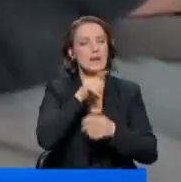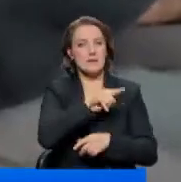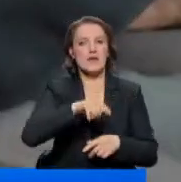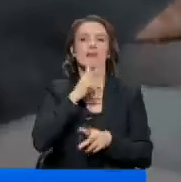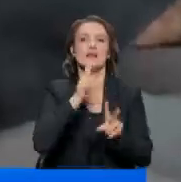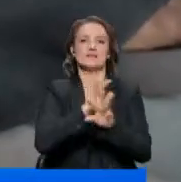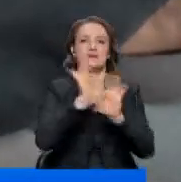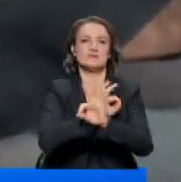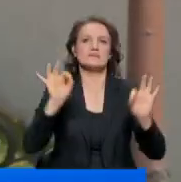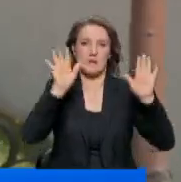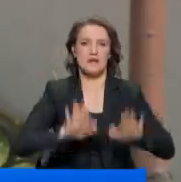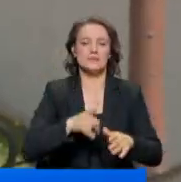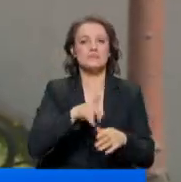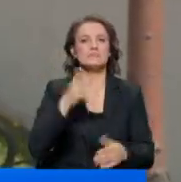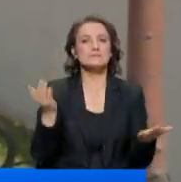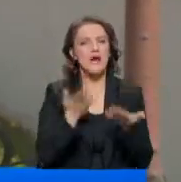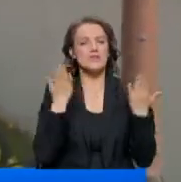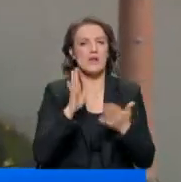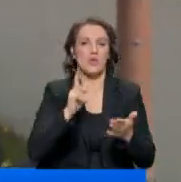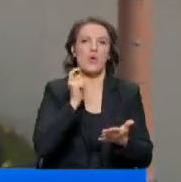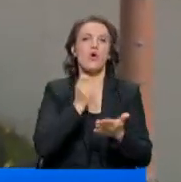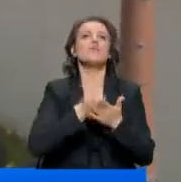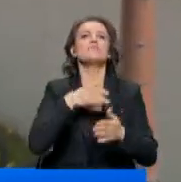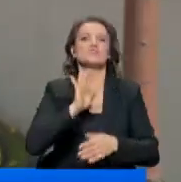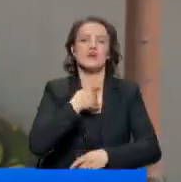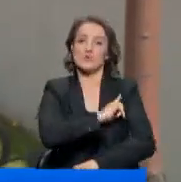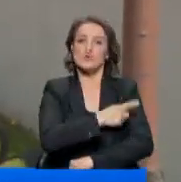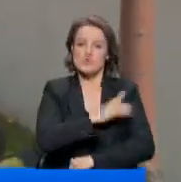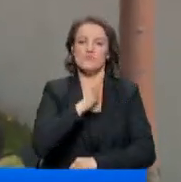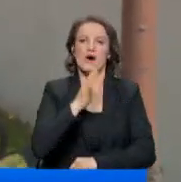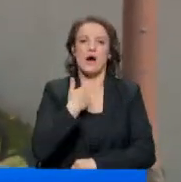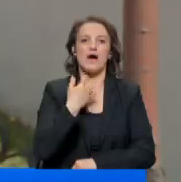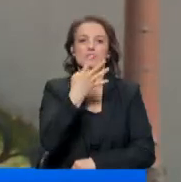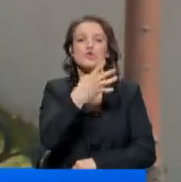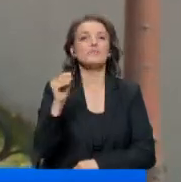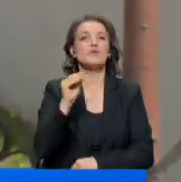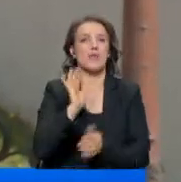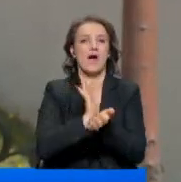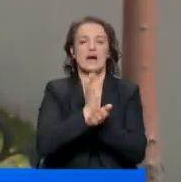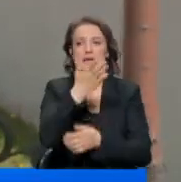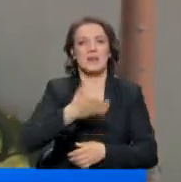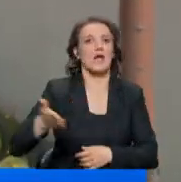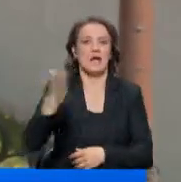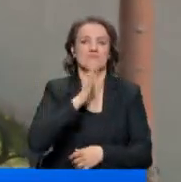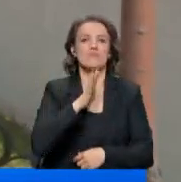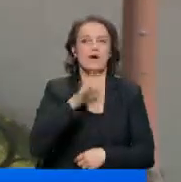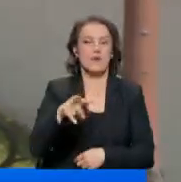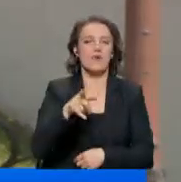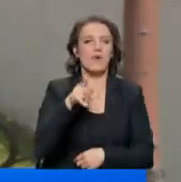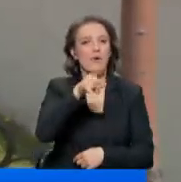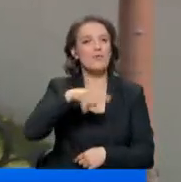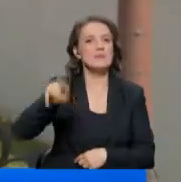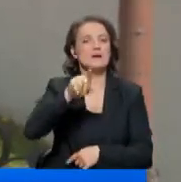kaldı. Zaten hani ödenmeyecek durumda değildik. Ama 4 milyon aile var elektriği kesilen. Onlarla